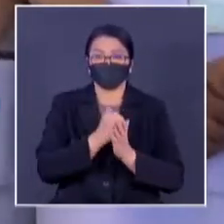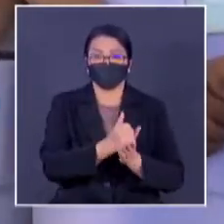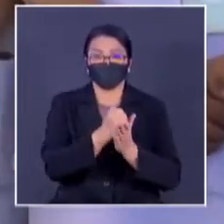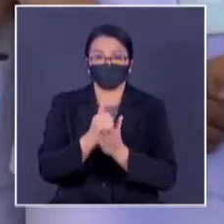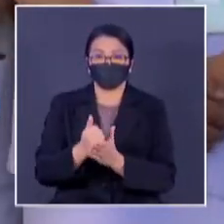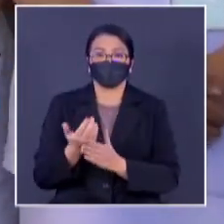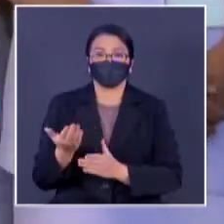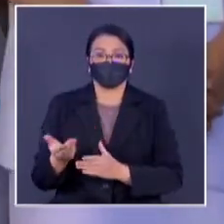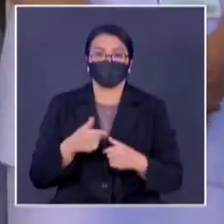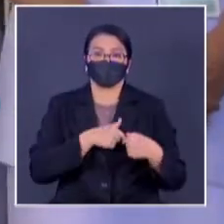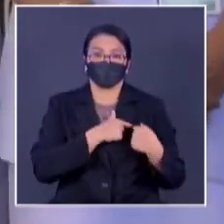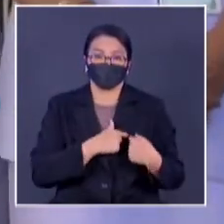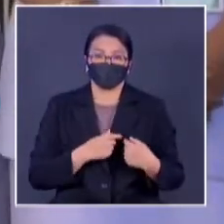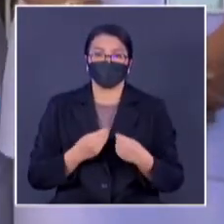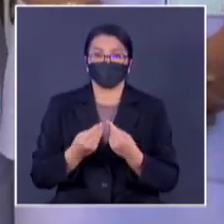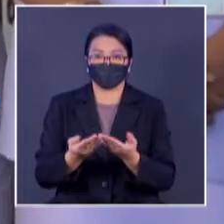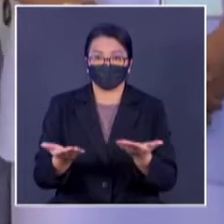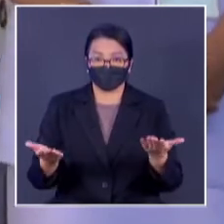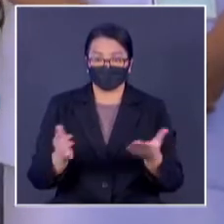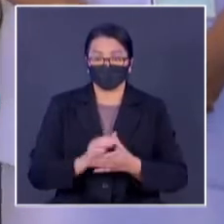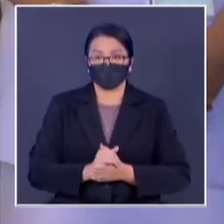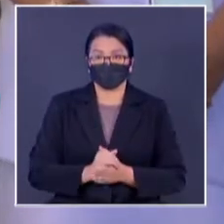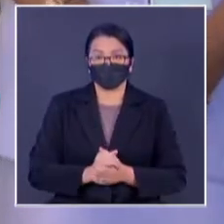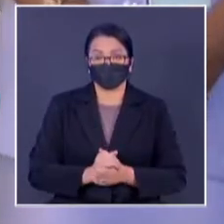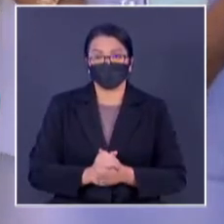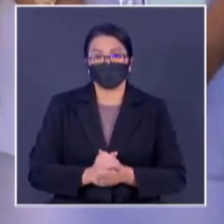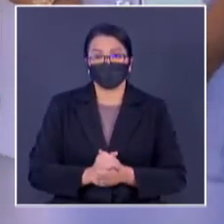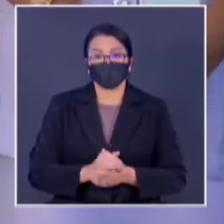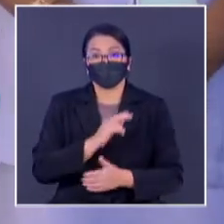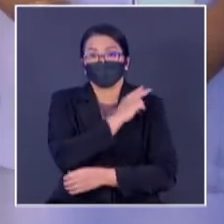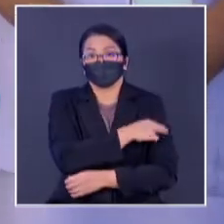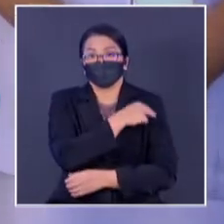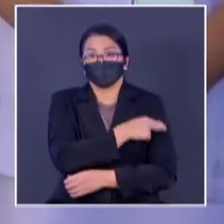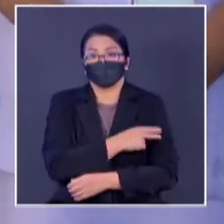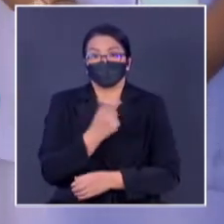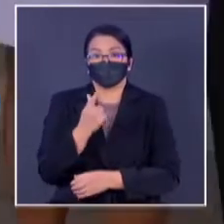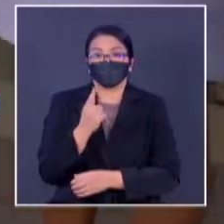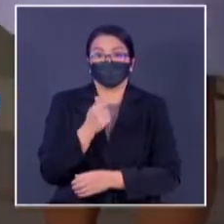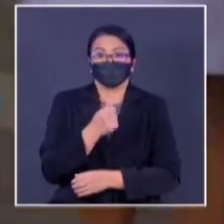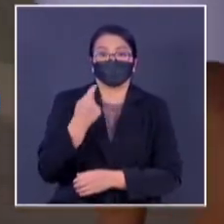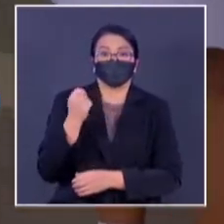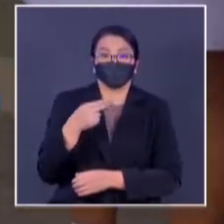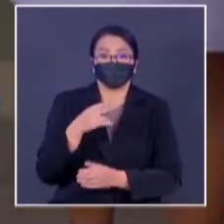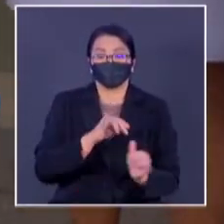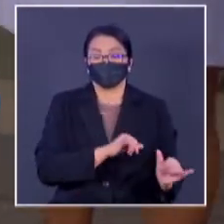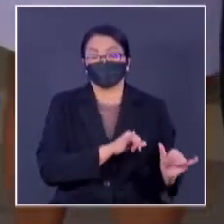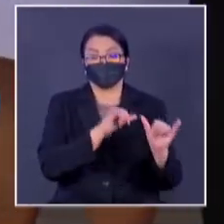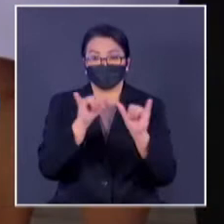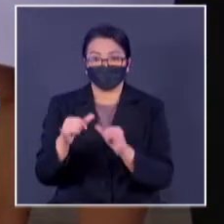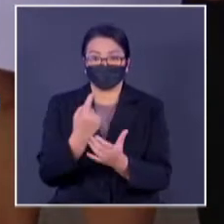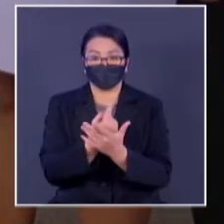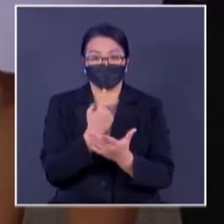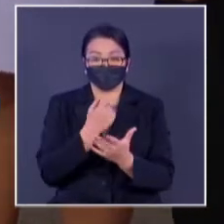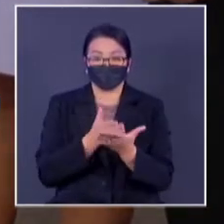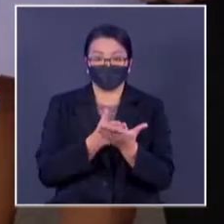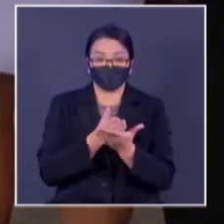แบบนี้เป็นกำลังใจให้เนี่ยก็เป็นบุคลากรของโรงพยาบาลอุทัยธานี8คนครับที่จะเข้ามาปฏิบัติหน้าที่ในฐานะตัวแทนของ